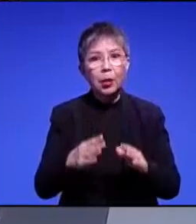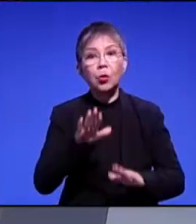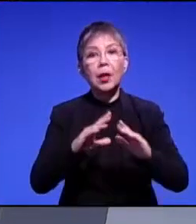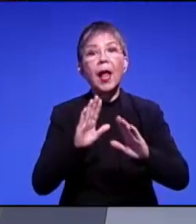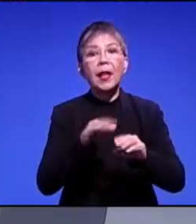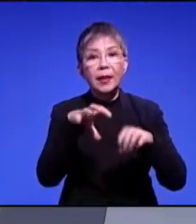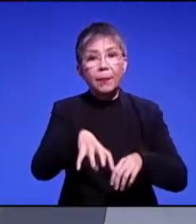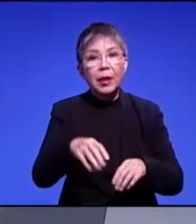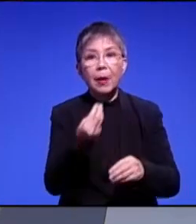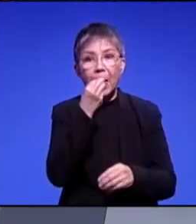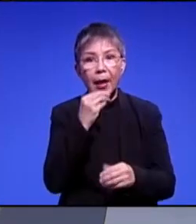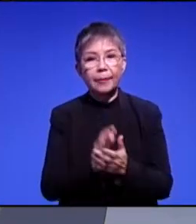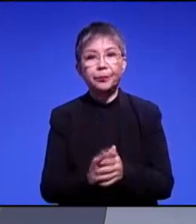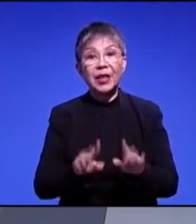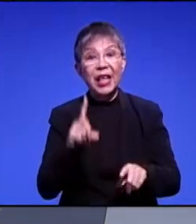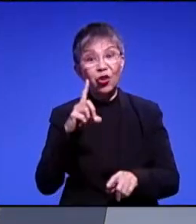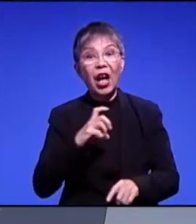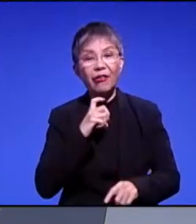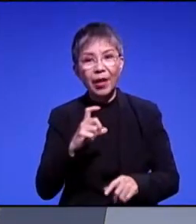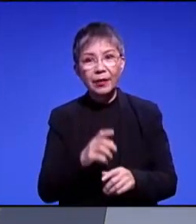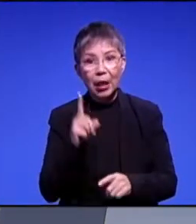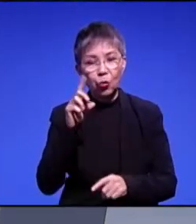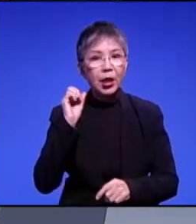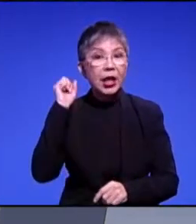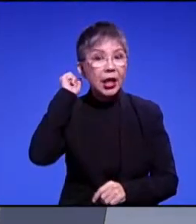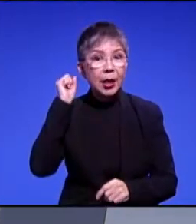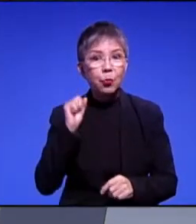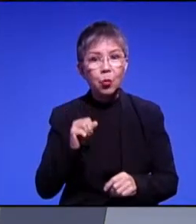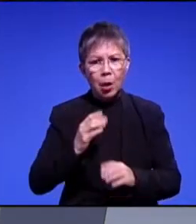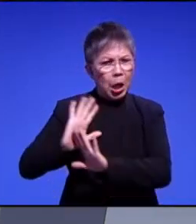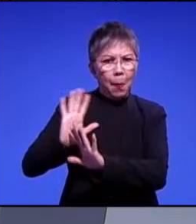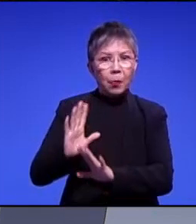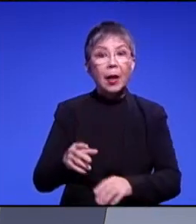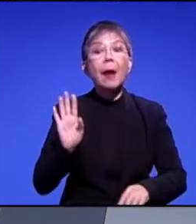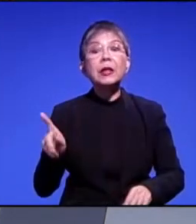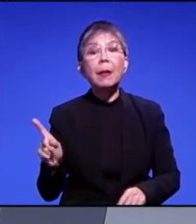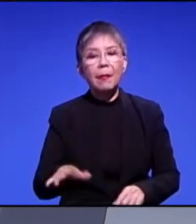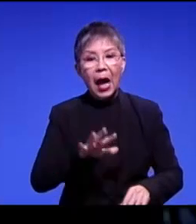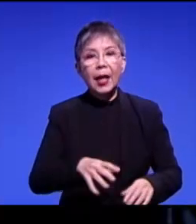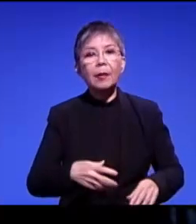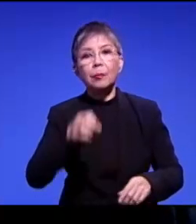petugas terlibat keributan dengan seorang ibu yang tidak terima anaknya akan dibawa petugas.